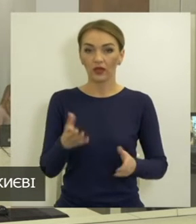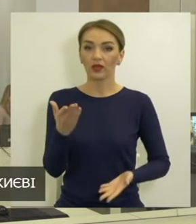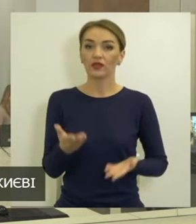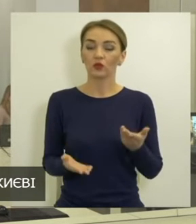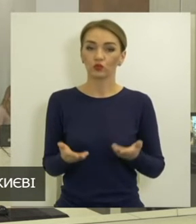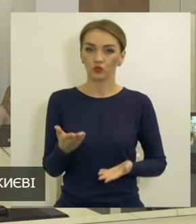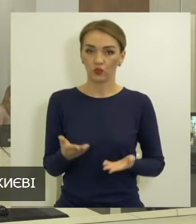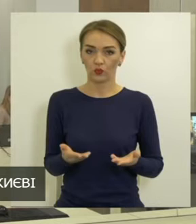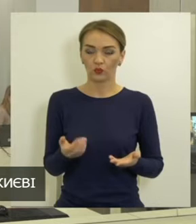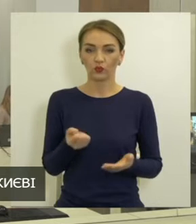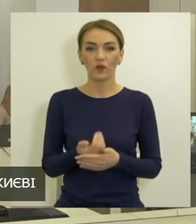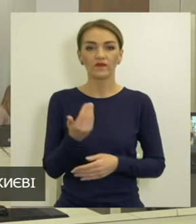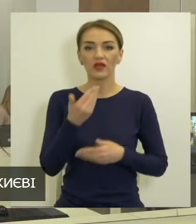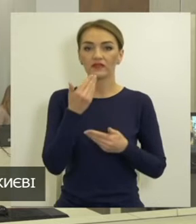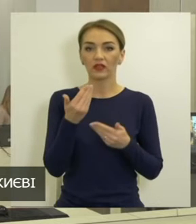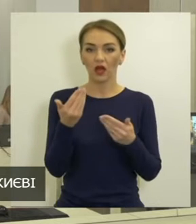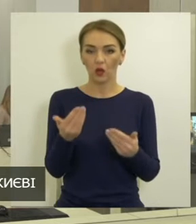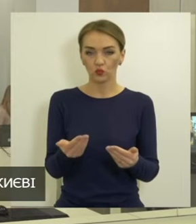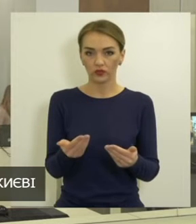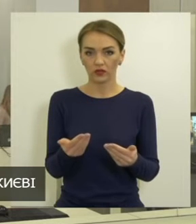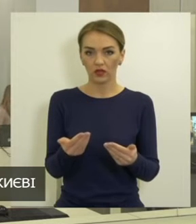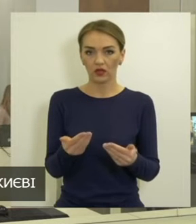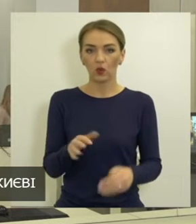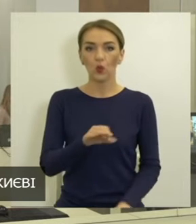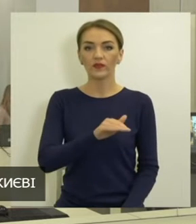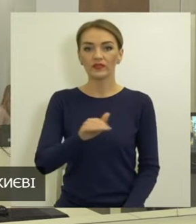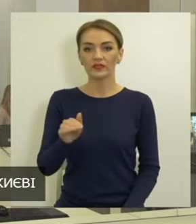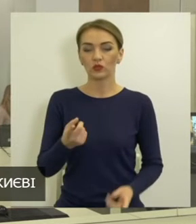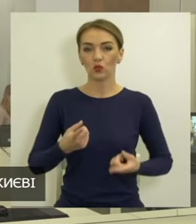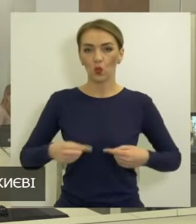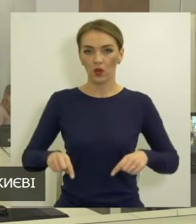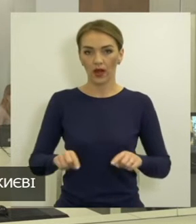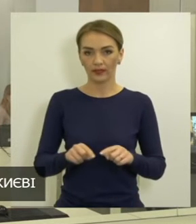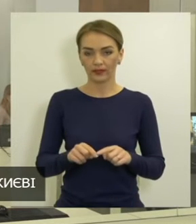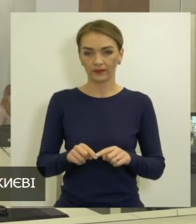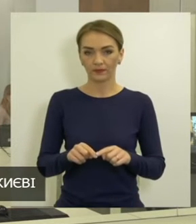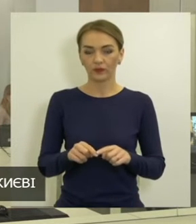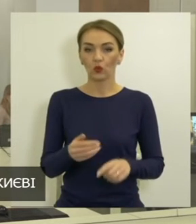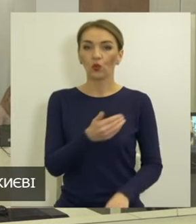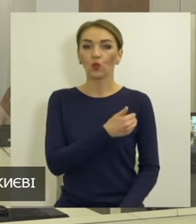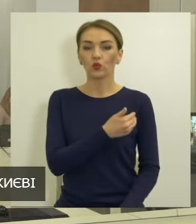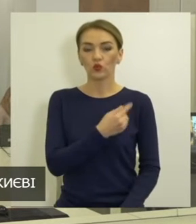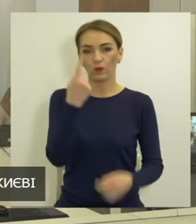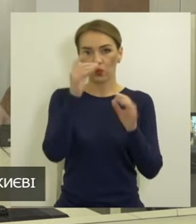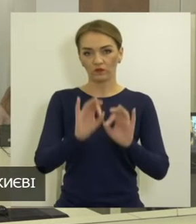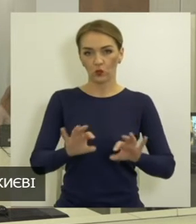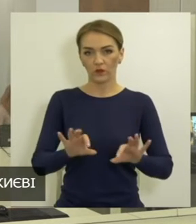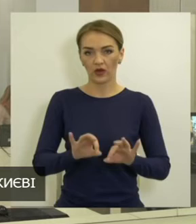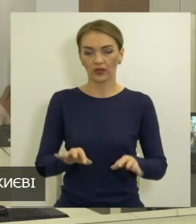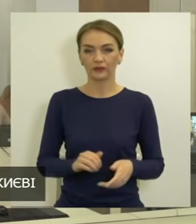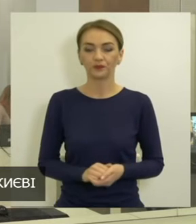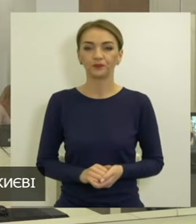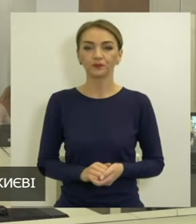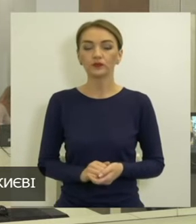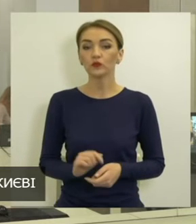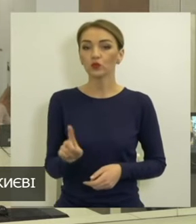Якщо до вас звертаються офіційні органи, хочу проінформувати,